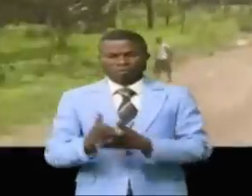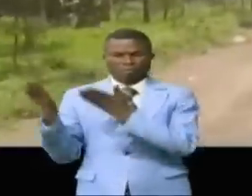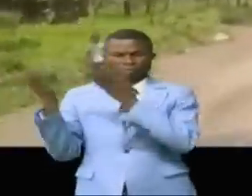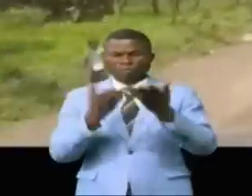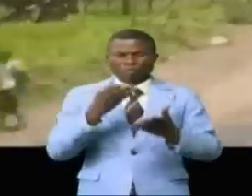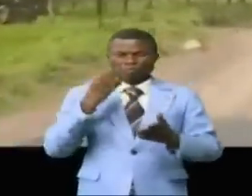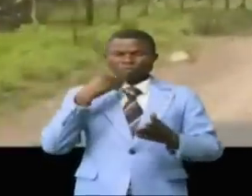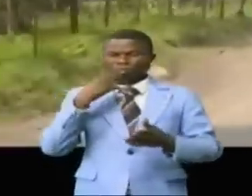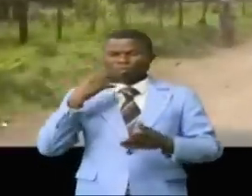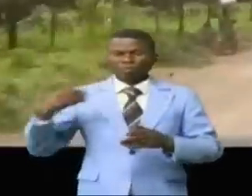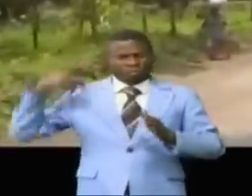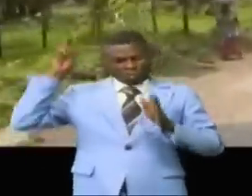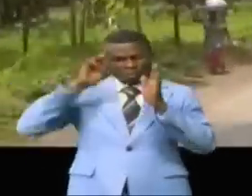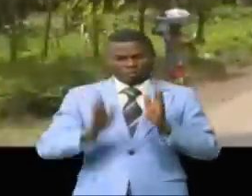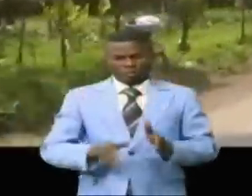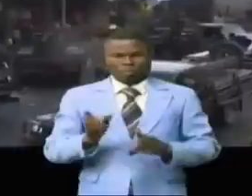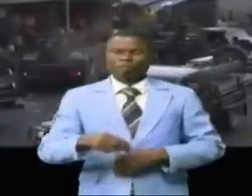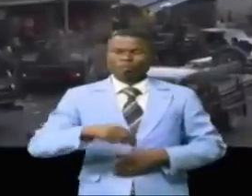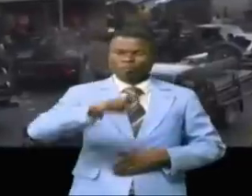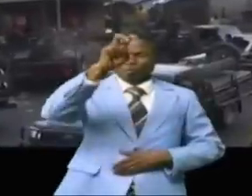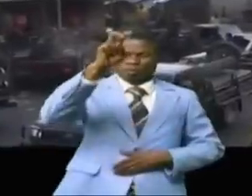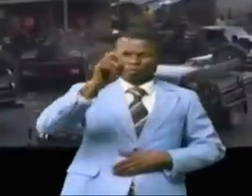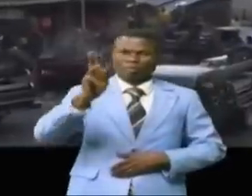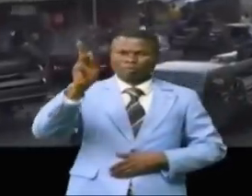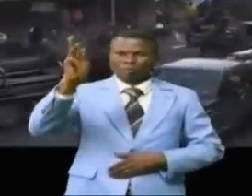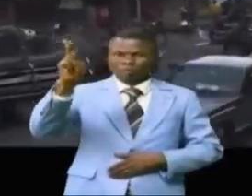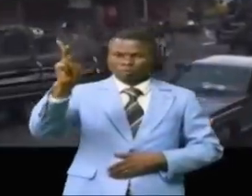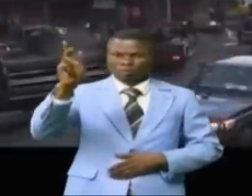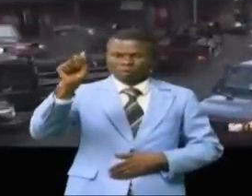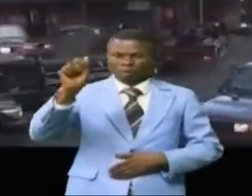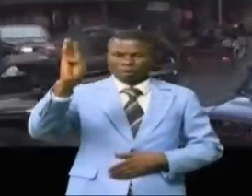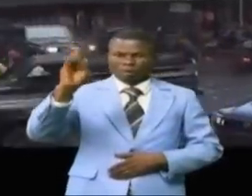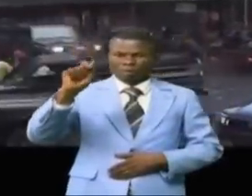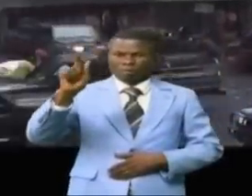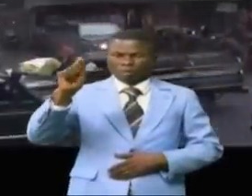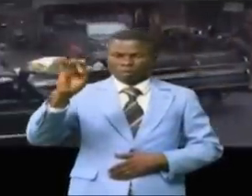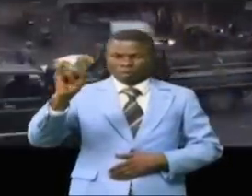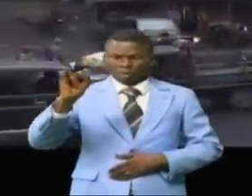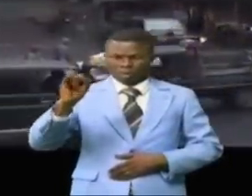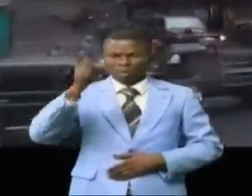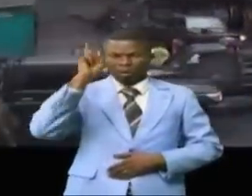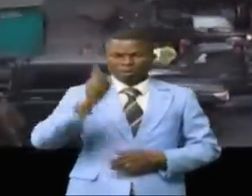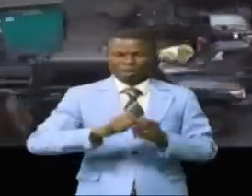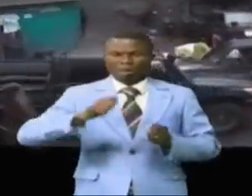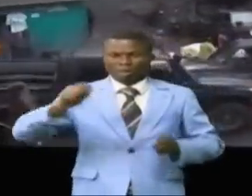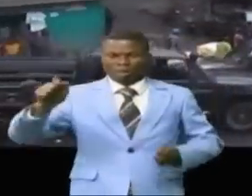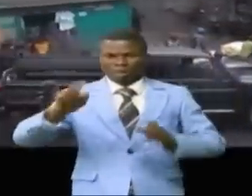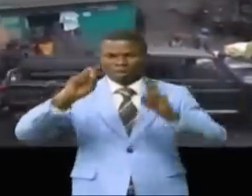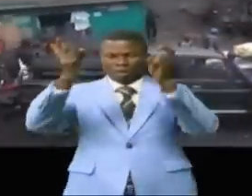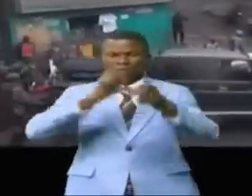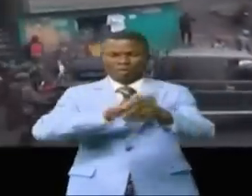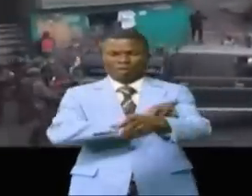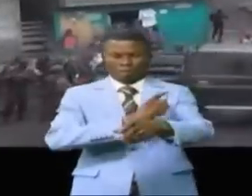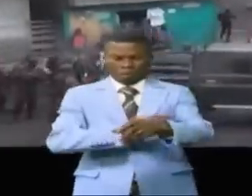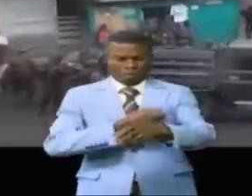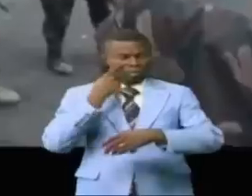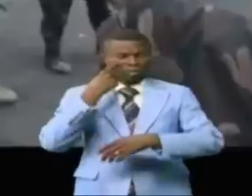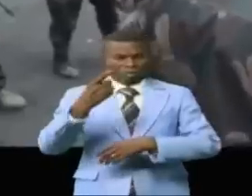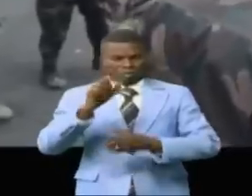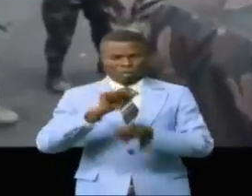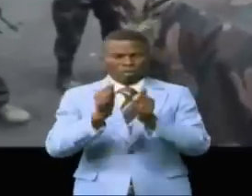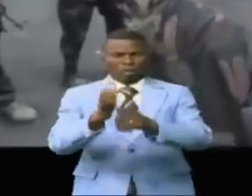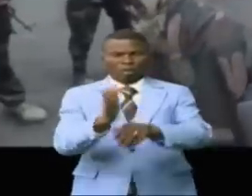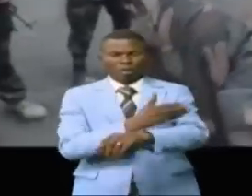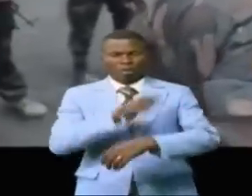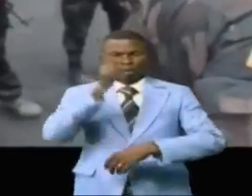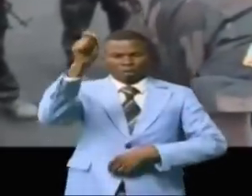gouverneur ad intérim a pris la direction de Kabati, située à une cinquantaine de kilomètres de Goma, pour inspecter les positions avancées des